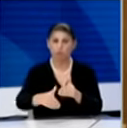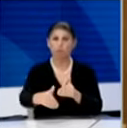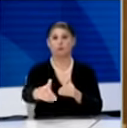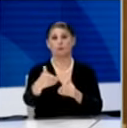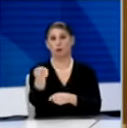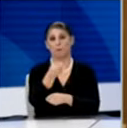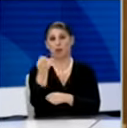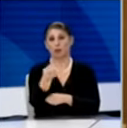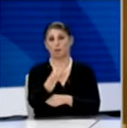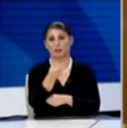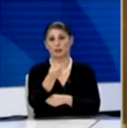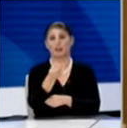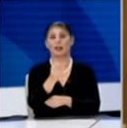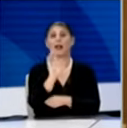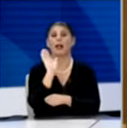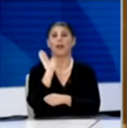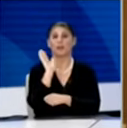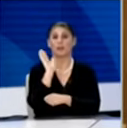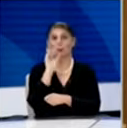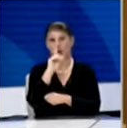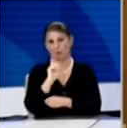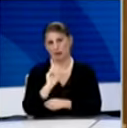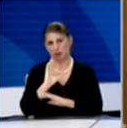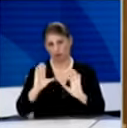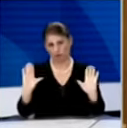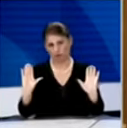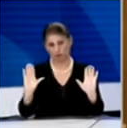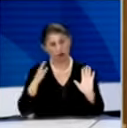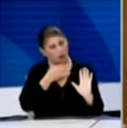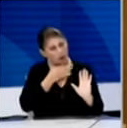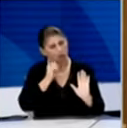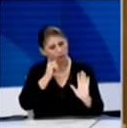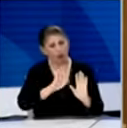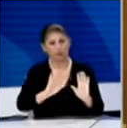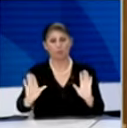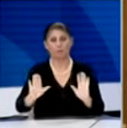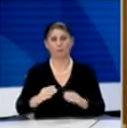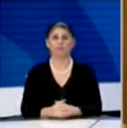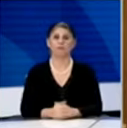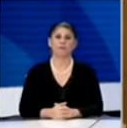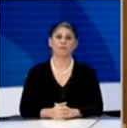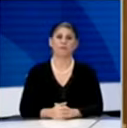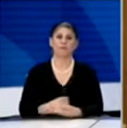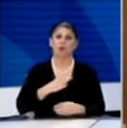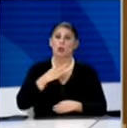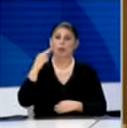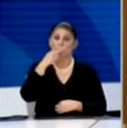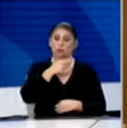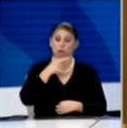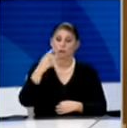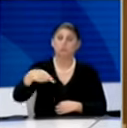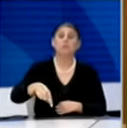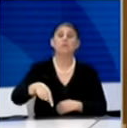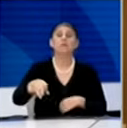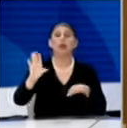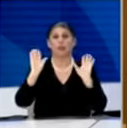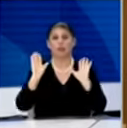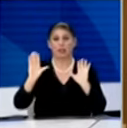η πυροσβεστική δεν είναι απαραίτητη. Ο κύριος Πρωθυπουργός όμως δεν ήρθε να